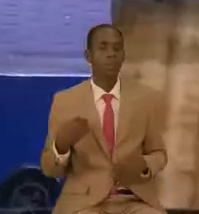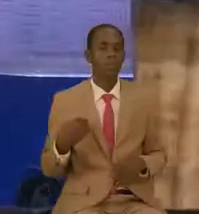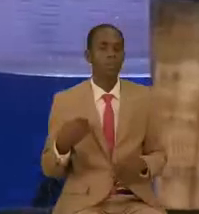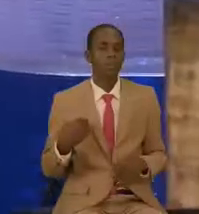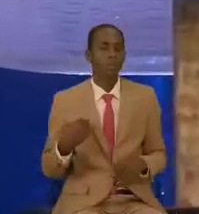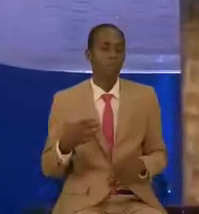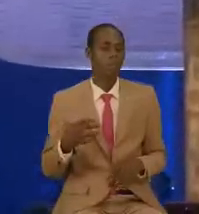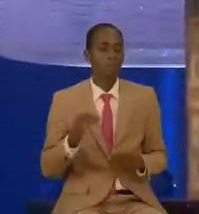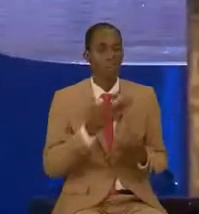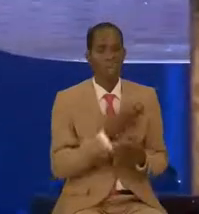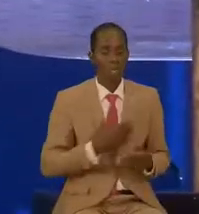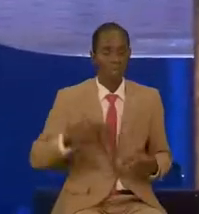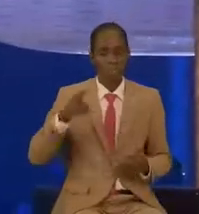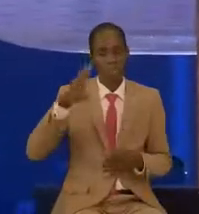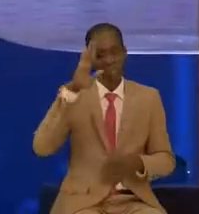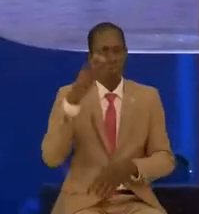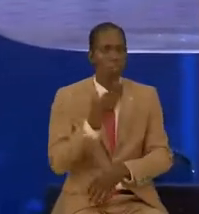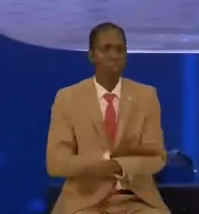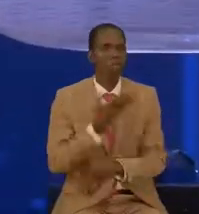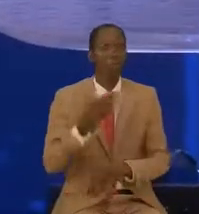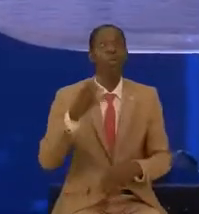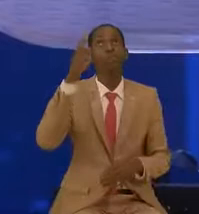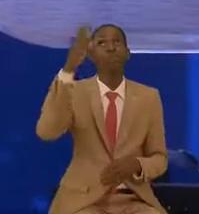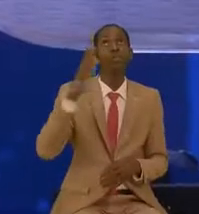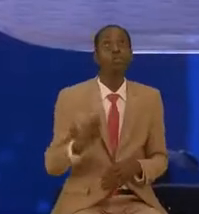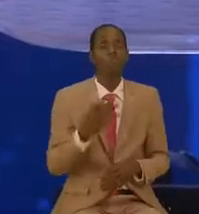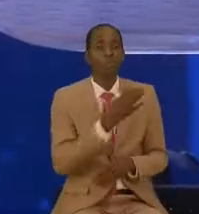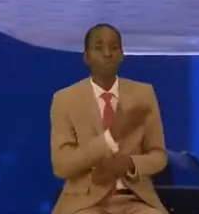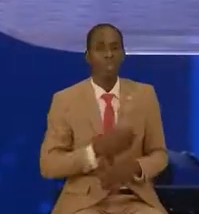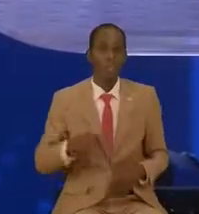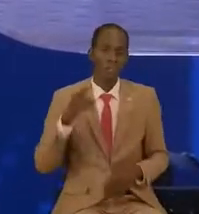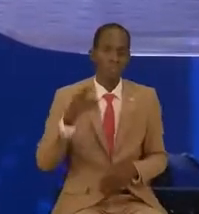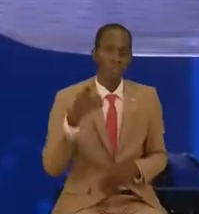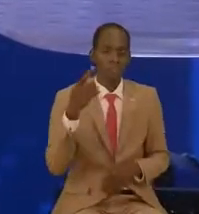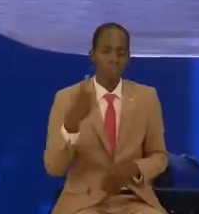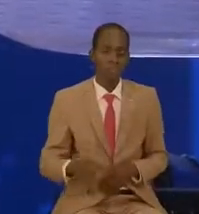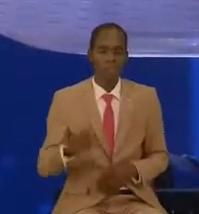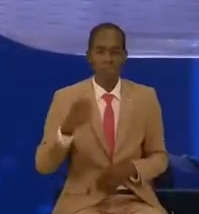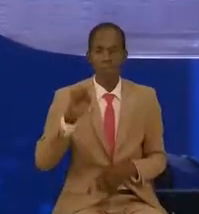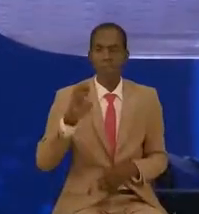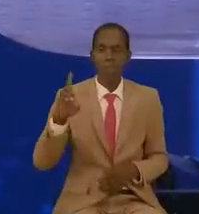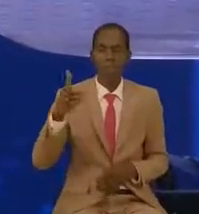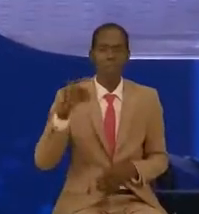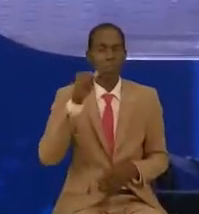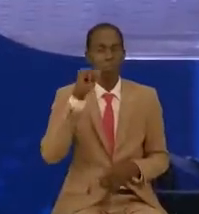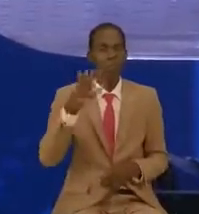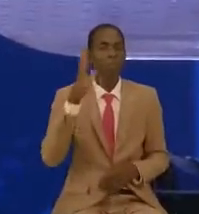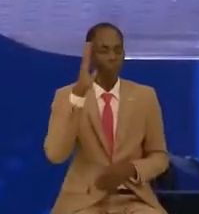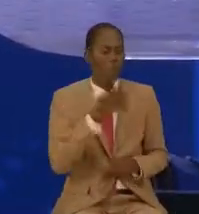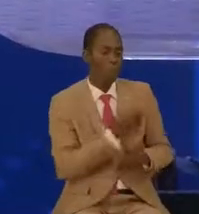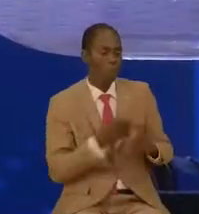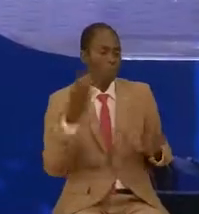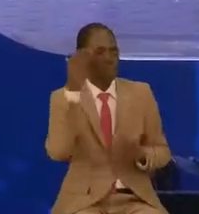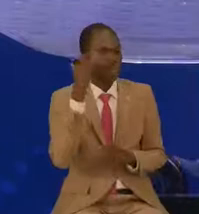blessera son talon, mais le Fils de Dieu, la postérité de la femme, écrasera sa